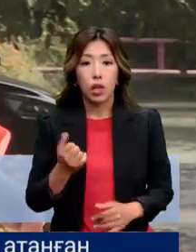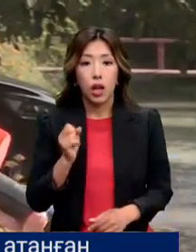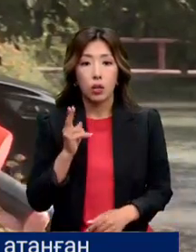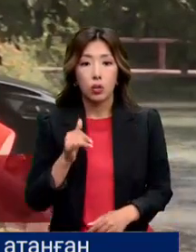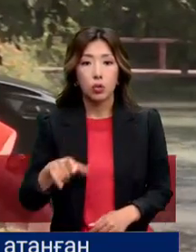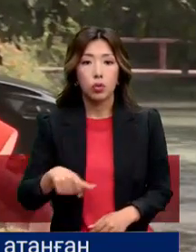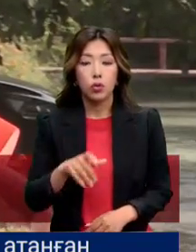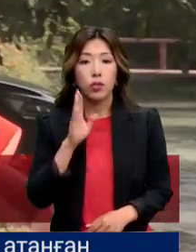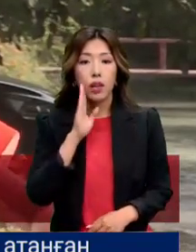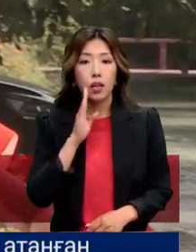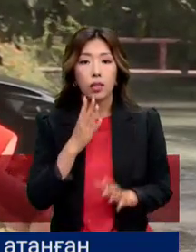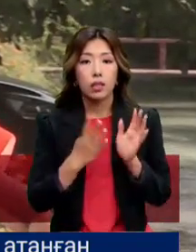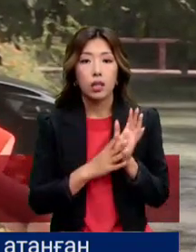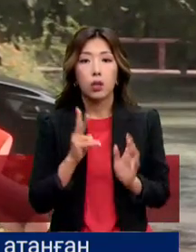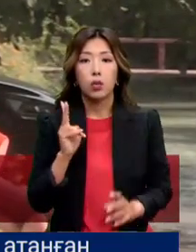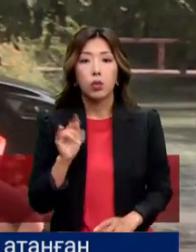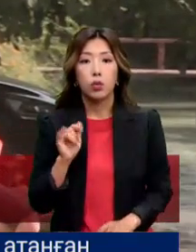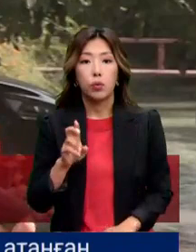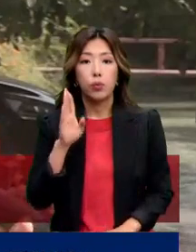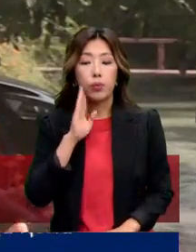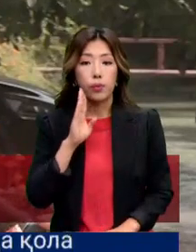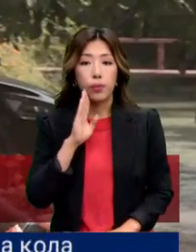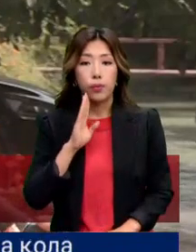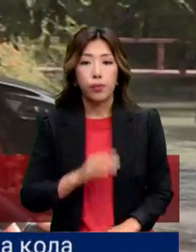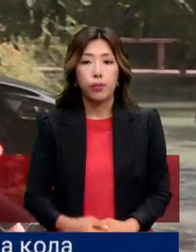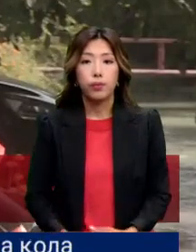9 кубов воды. 9 кубов воды. И